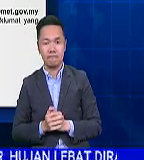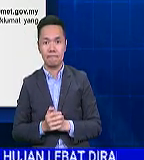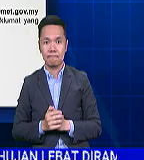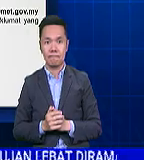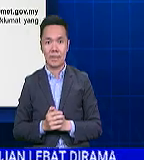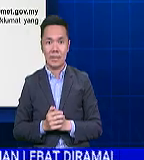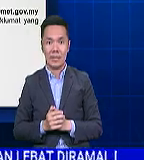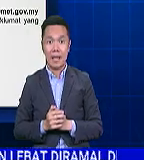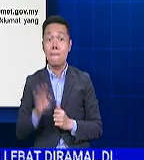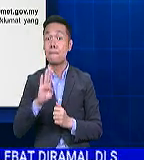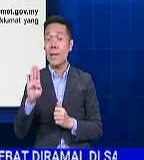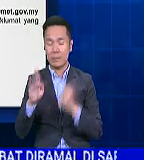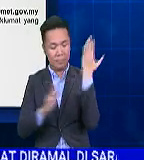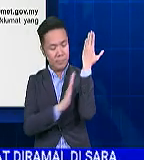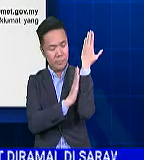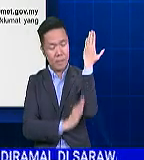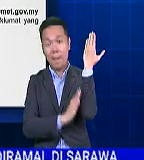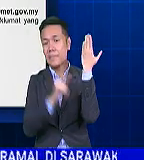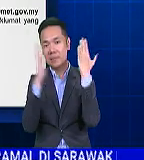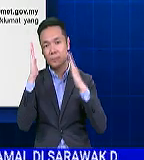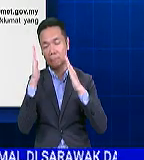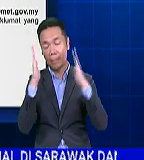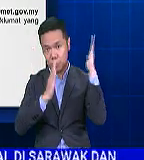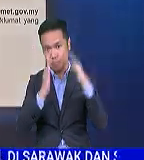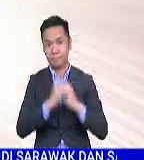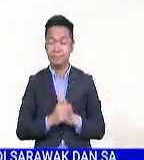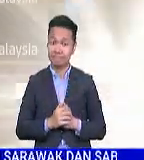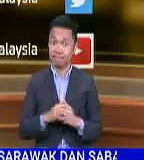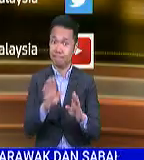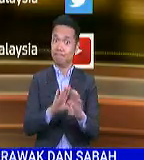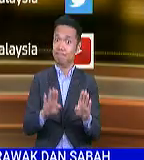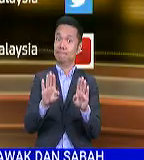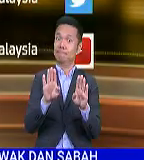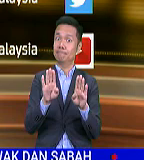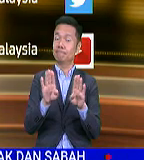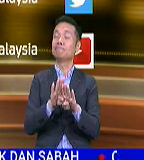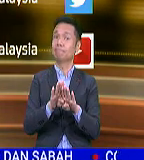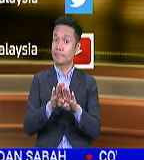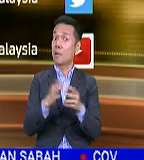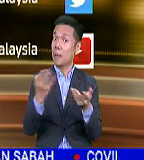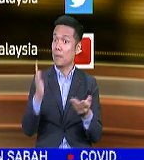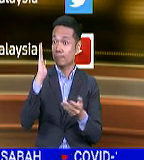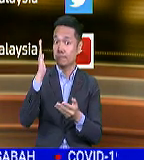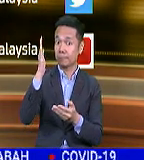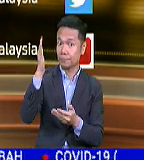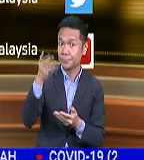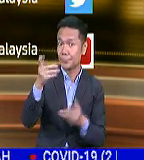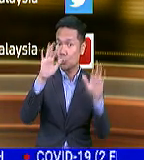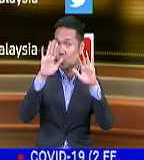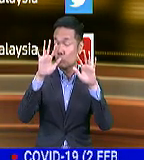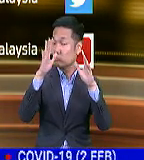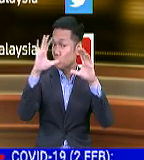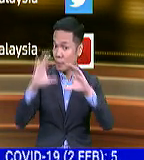sekitar negeri-negeri di bahagian pantai barat Semenanjung. Baik, ini sahaja ramalan cuaca yang dapat saya kongsikan pada petang ini.